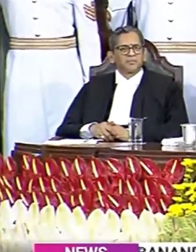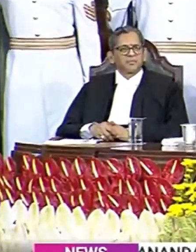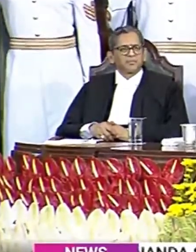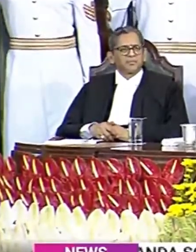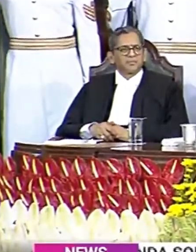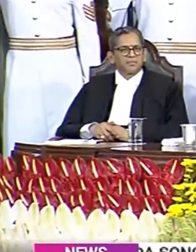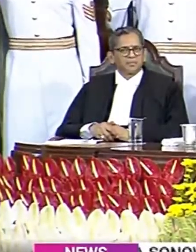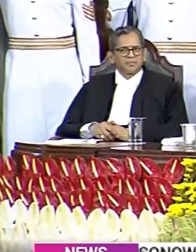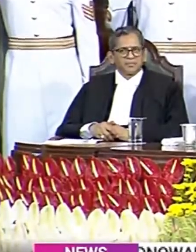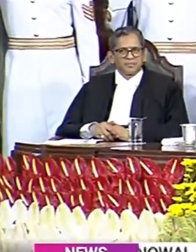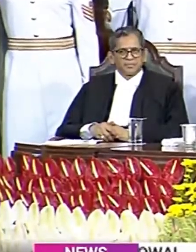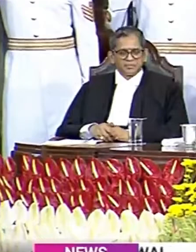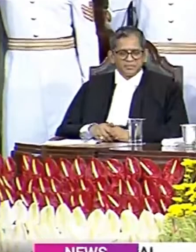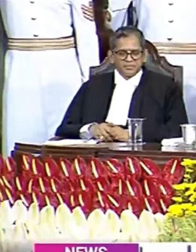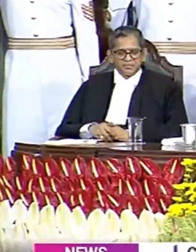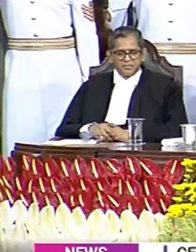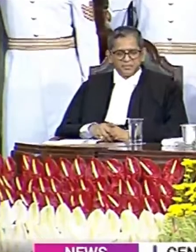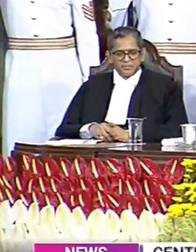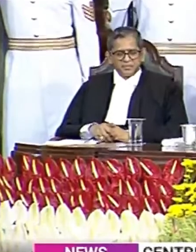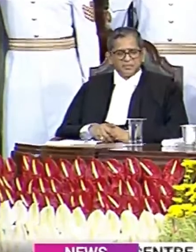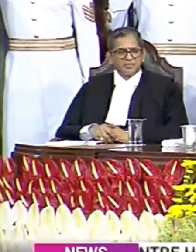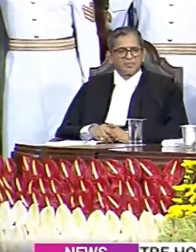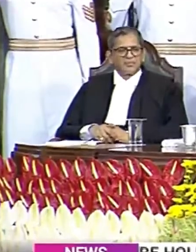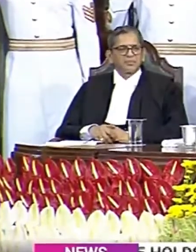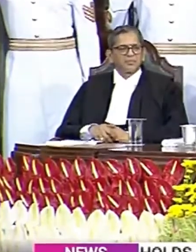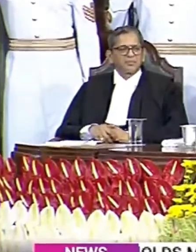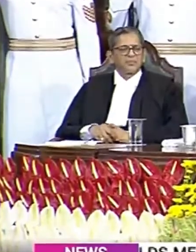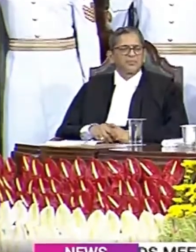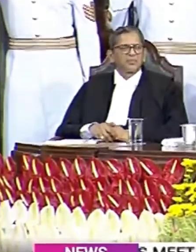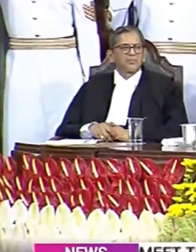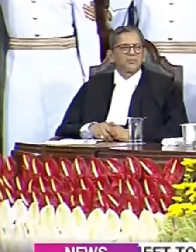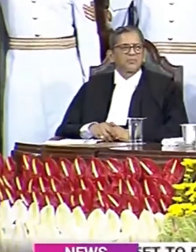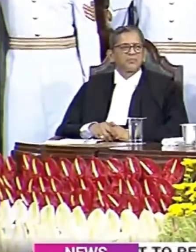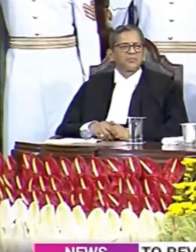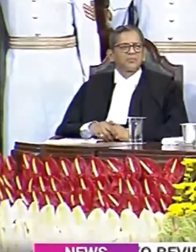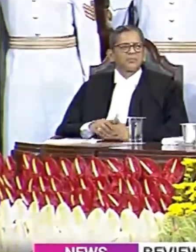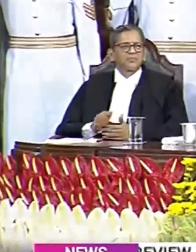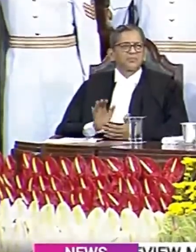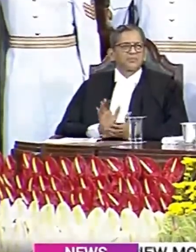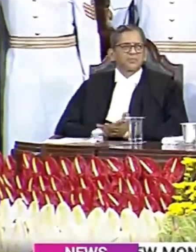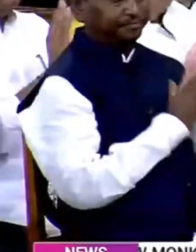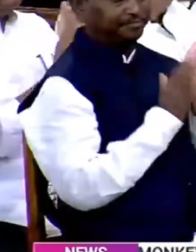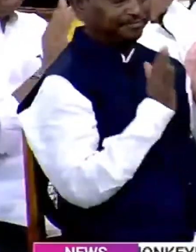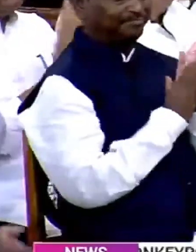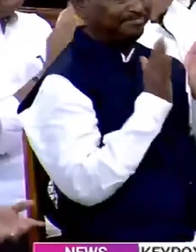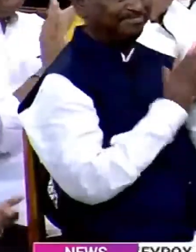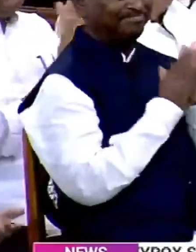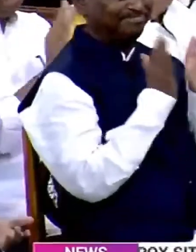स्वजनों तथा मेरे प्यारे देशवासियों, सभी को जोहार।